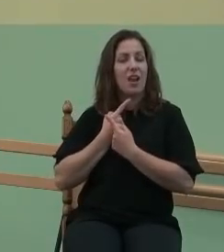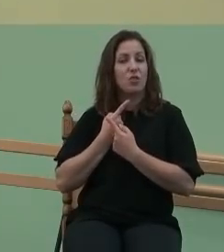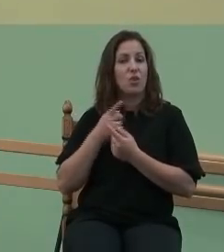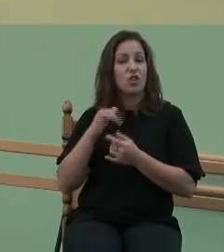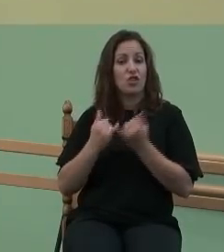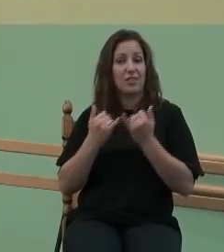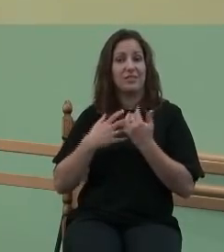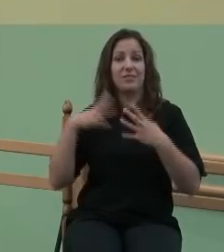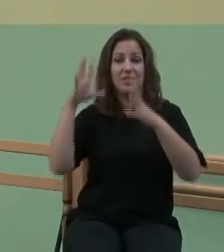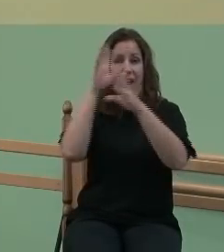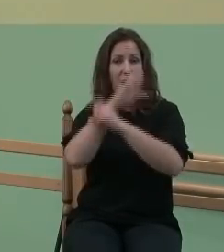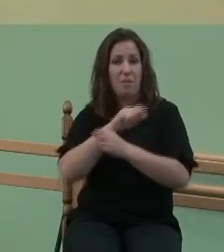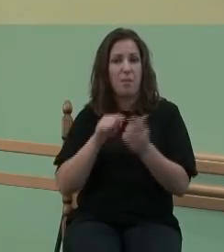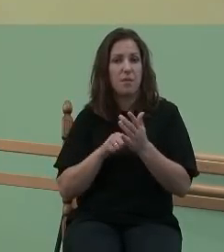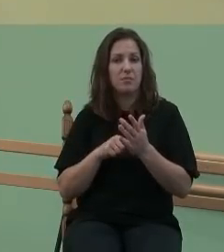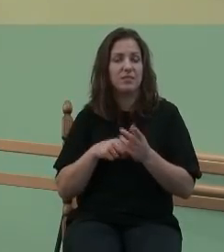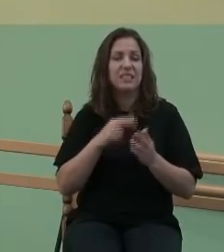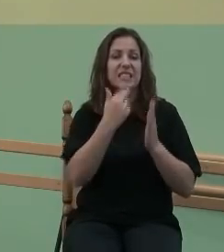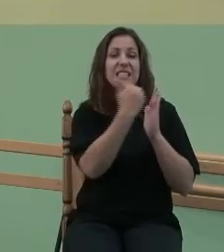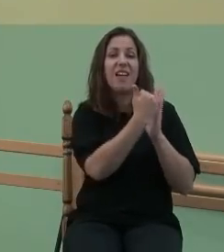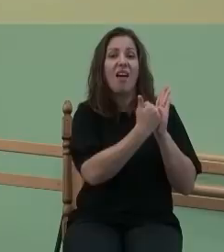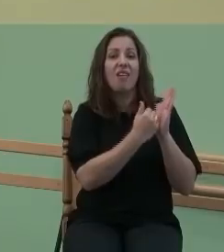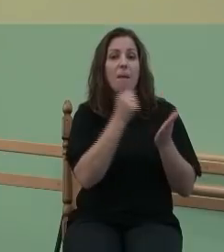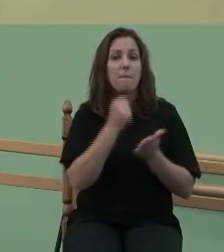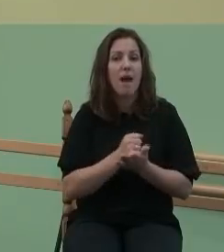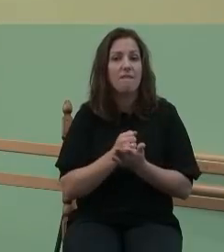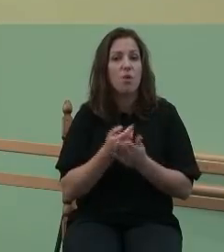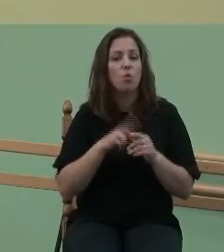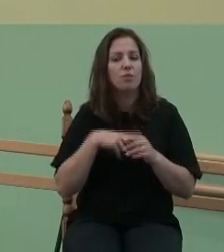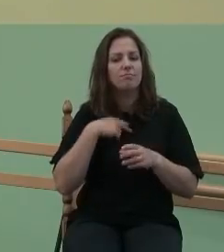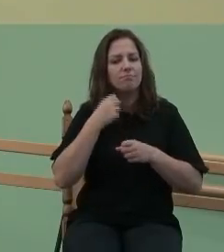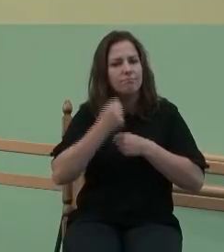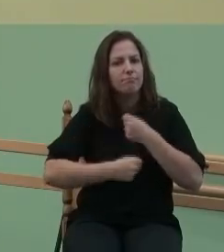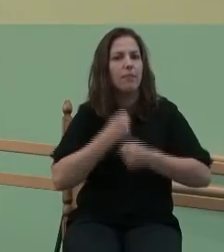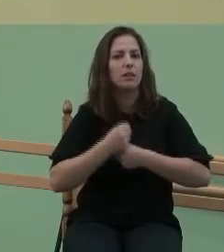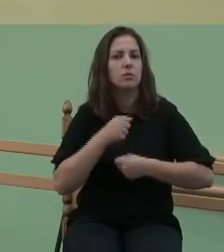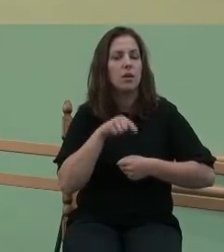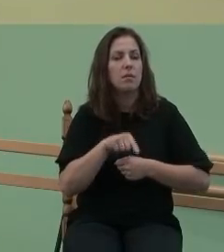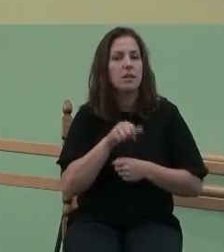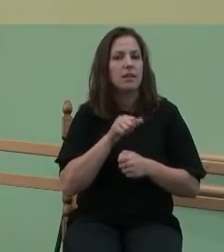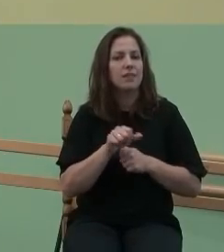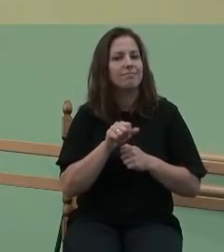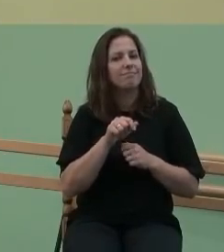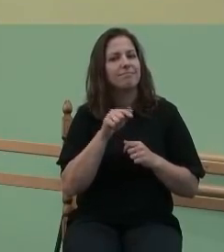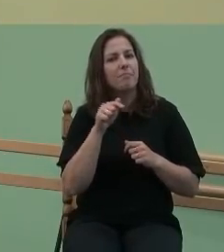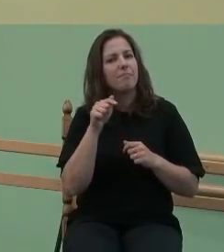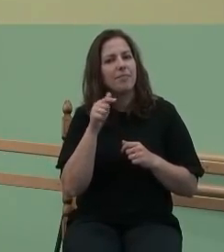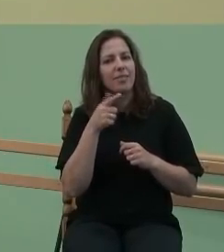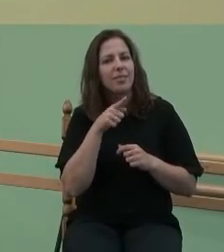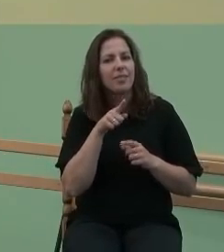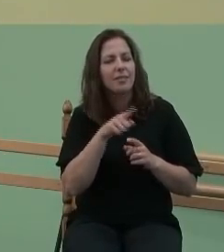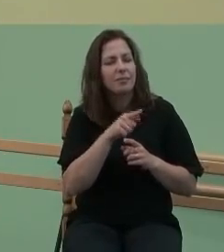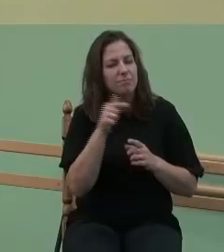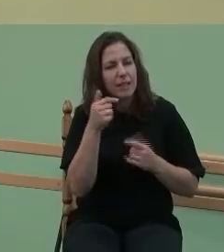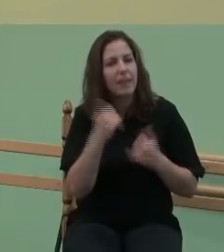tym zapomnimy, to wtedy standard prawa, który wypracowujemy, jest nie taki, jaki powinien być.